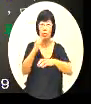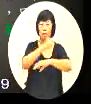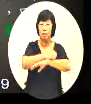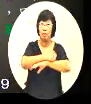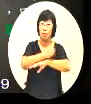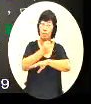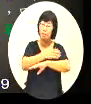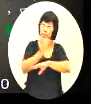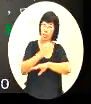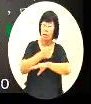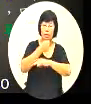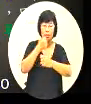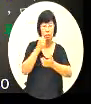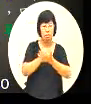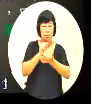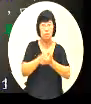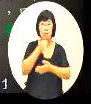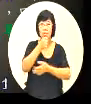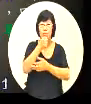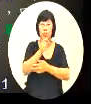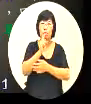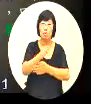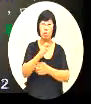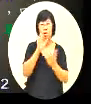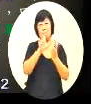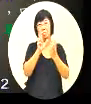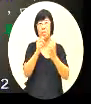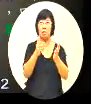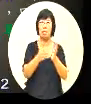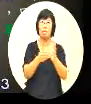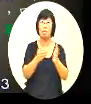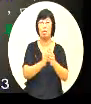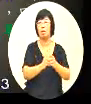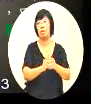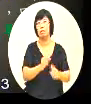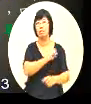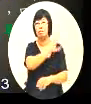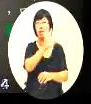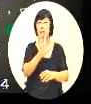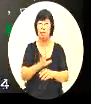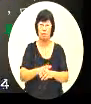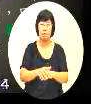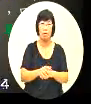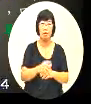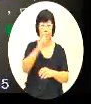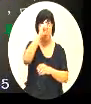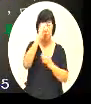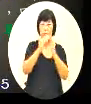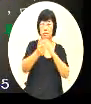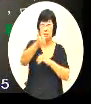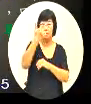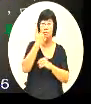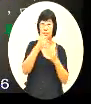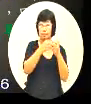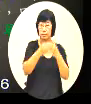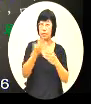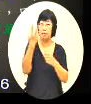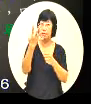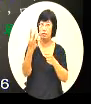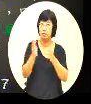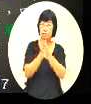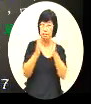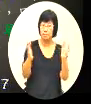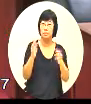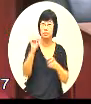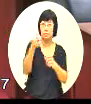团妹妹阿尔尊都说，不是这样。我也希望市长能够具体的，比如说带着市级的立法委员等等，发挥你的影